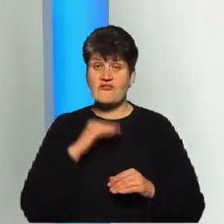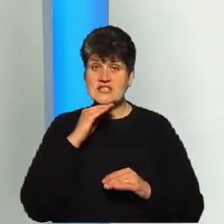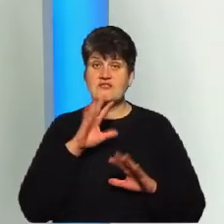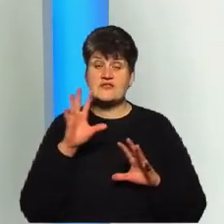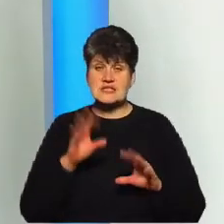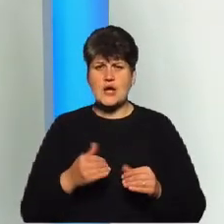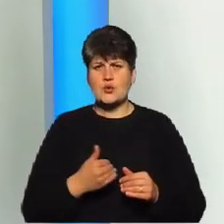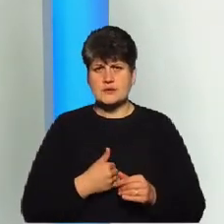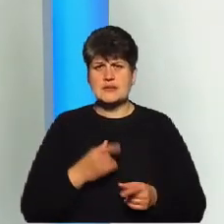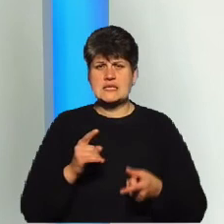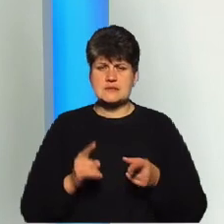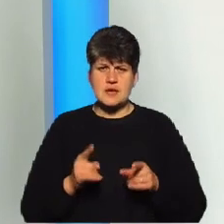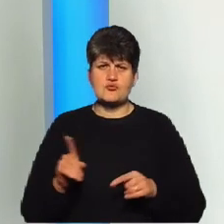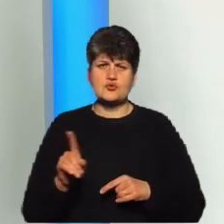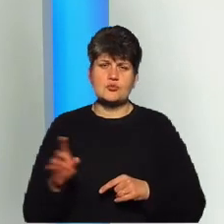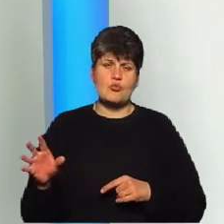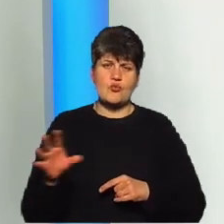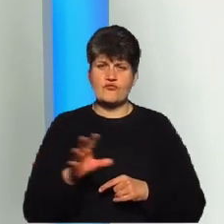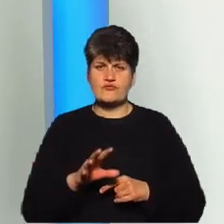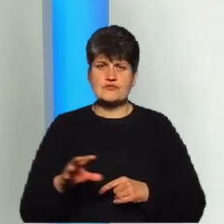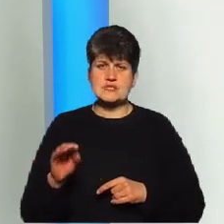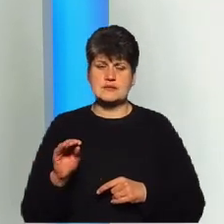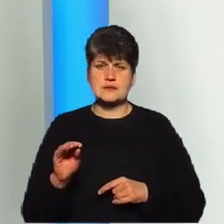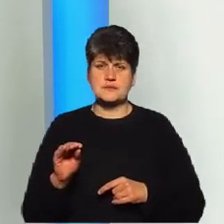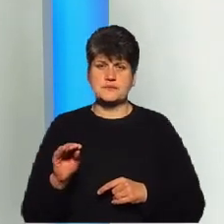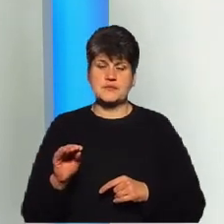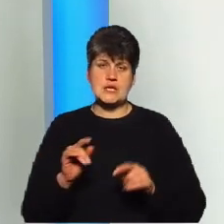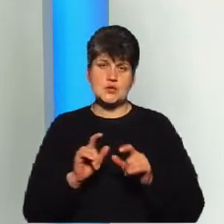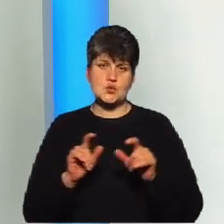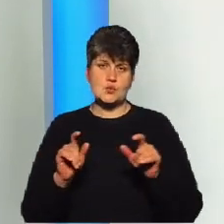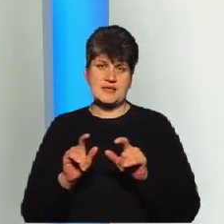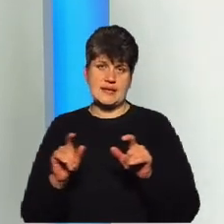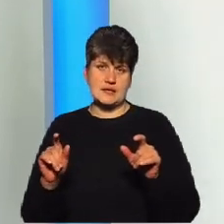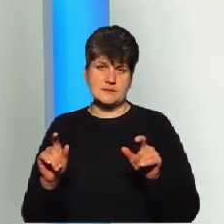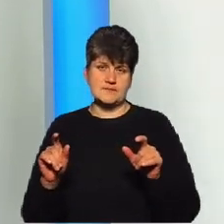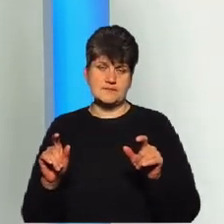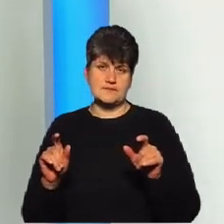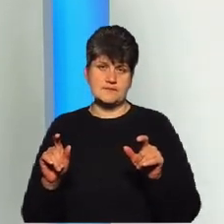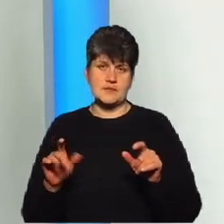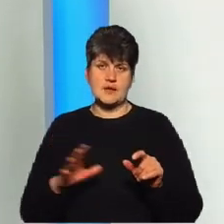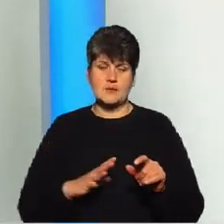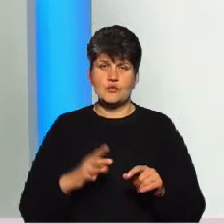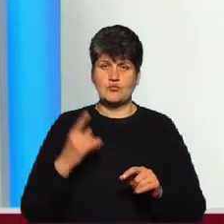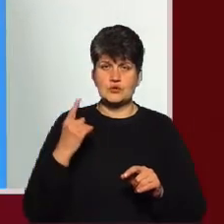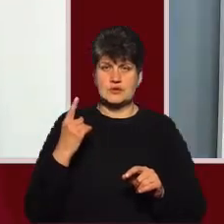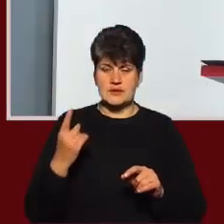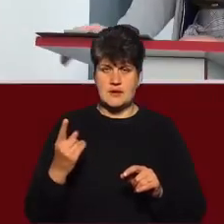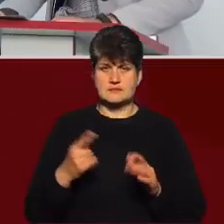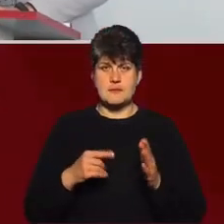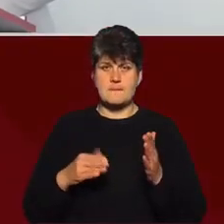насправді, щоб всіх суб'єктів був один знаменник, була одна мета, щоб